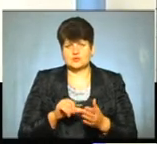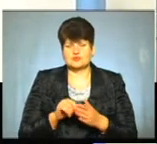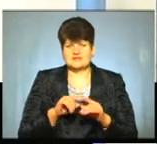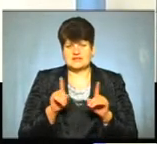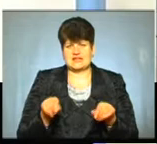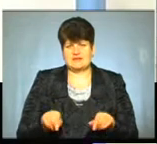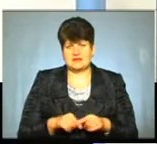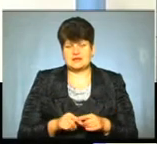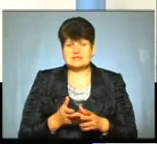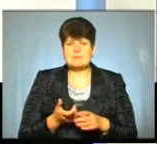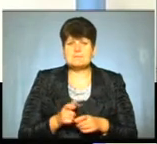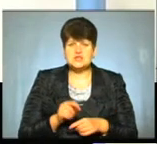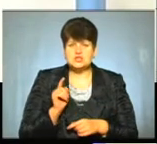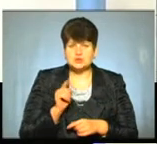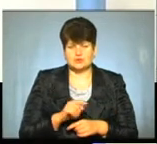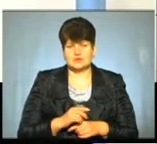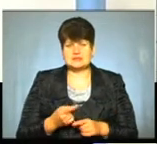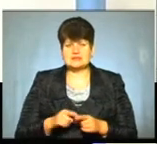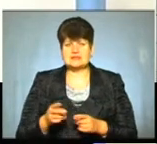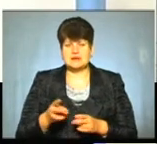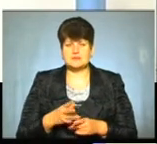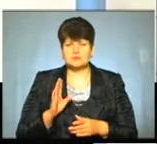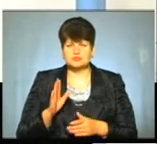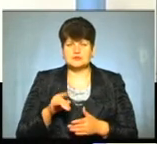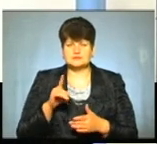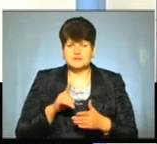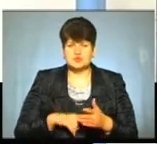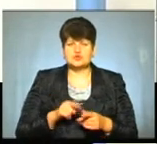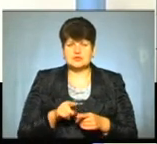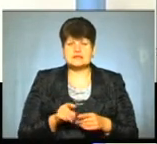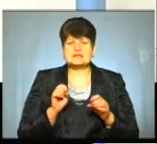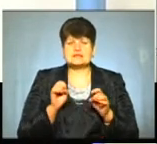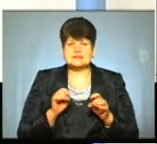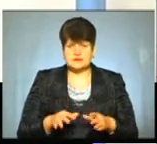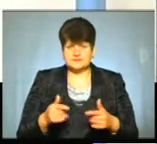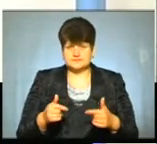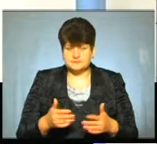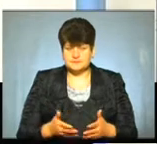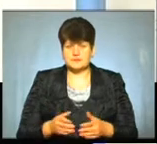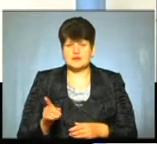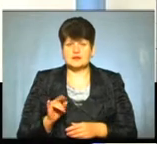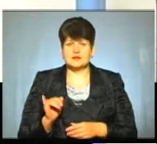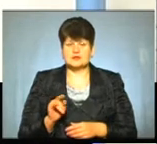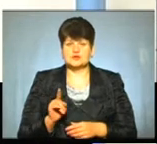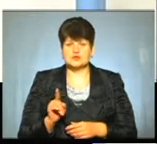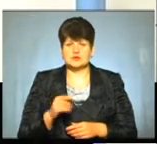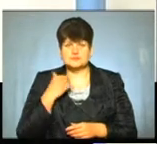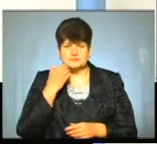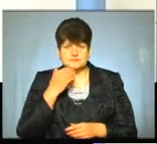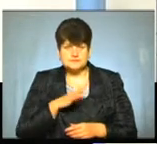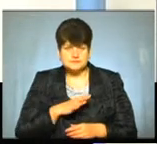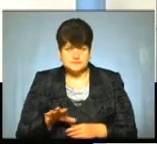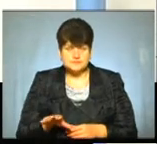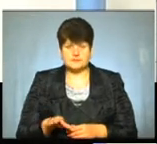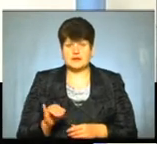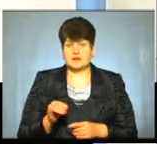цій сертифікації. Більше того, це треба бути впевненим, що ти її пройдеш, і що ну, не